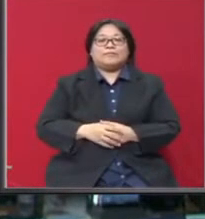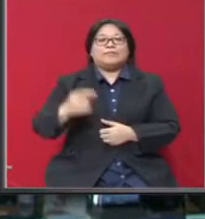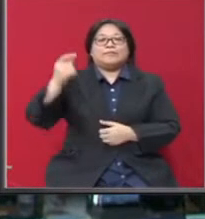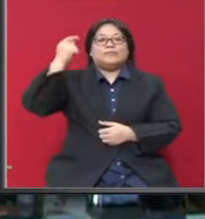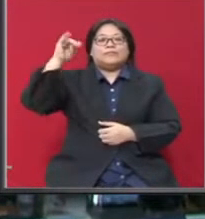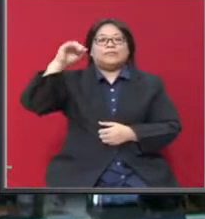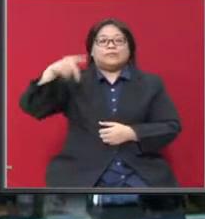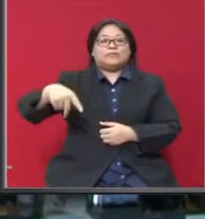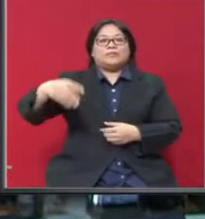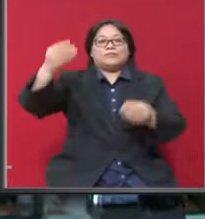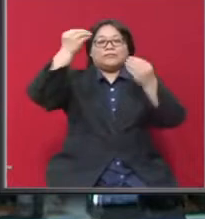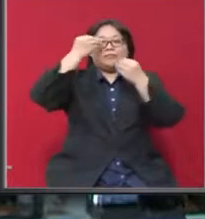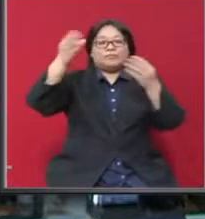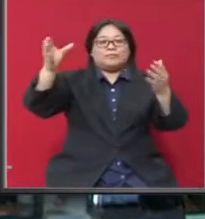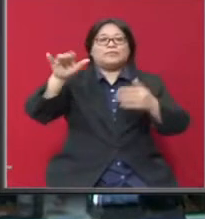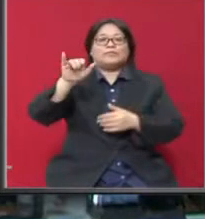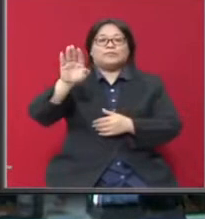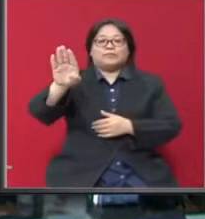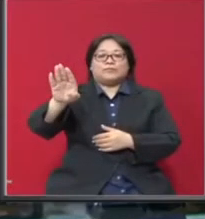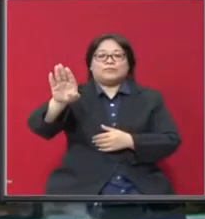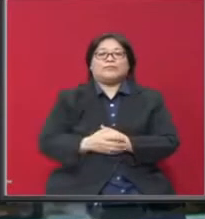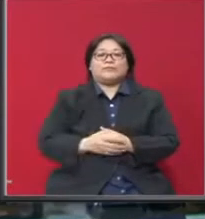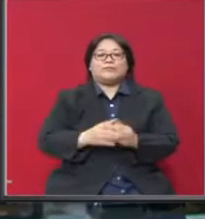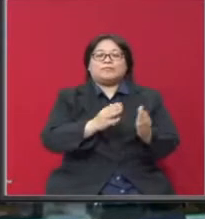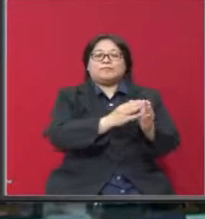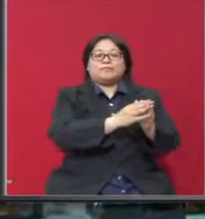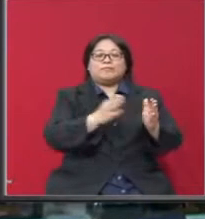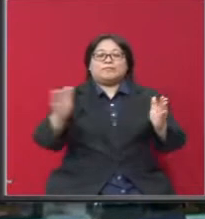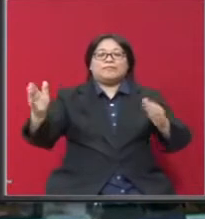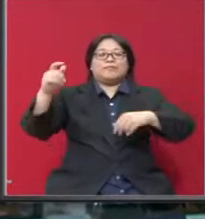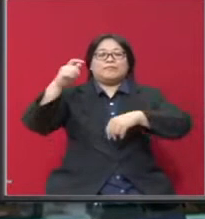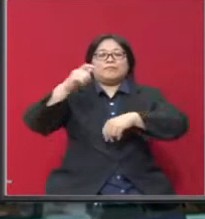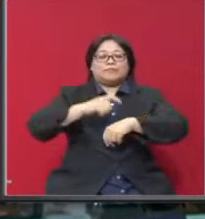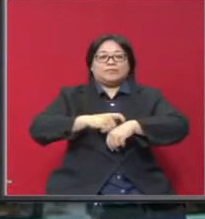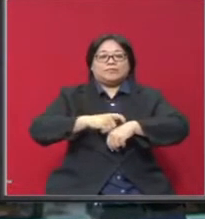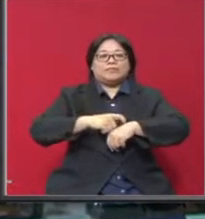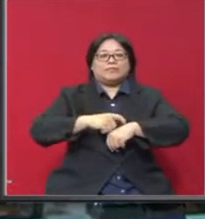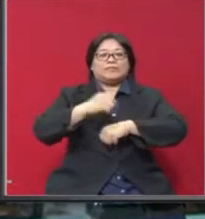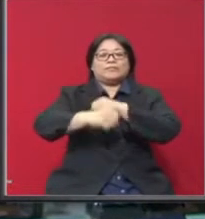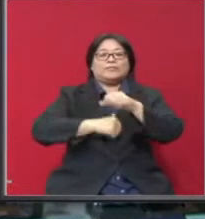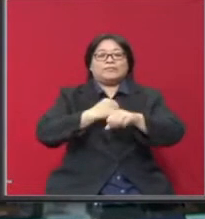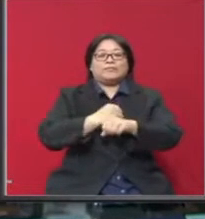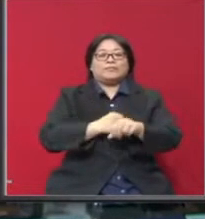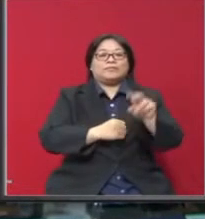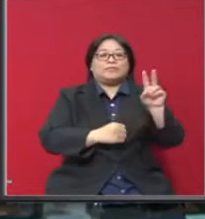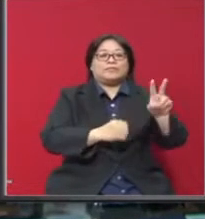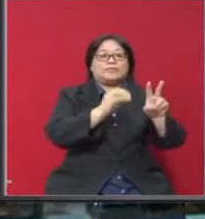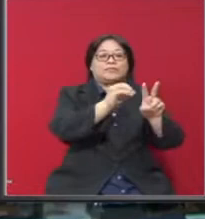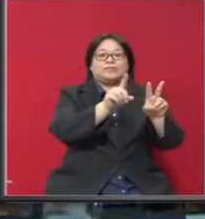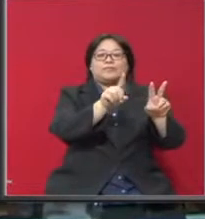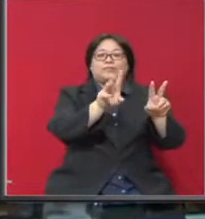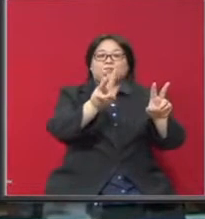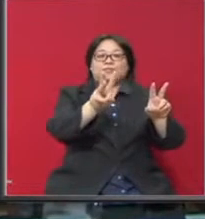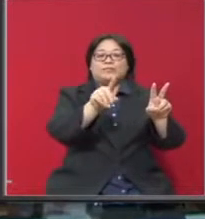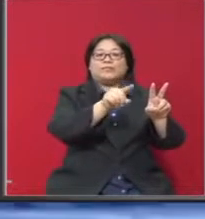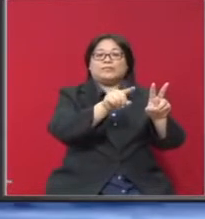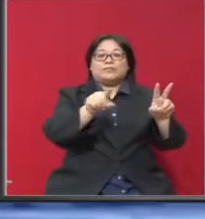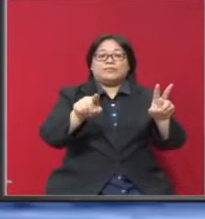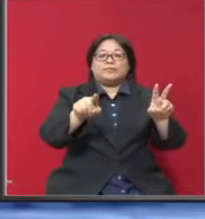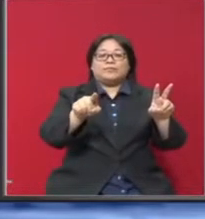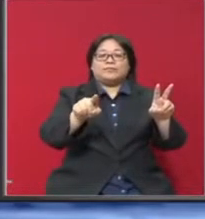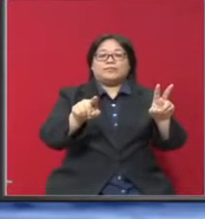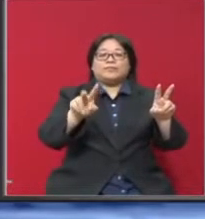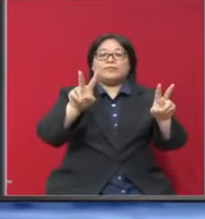ST2 untuk makluman Ali Ahmad sepanjang tempoh dari pada tahun 2016 sehingga